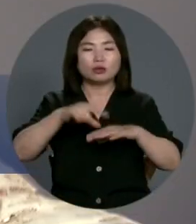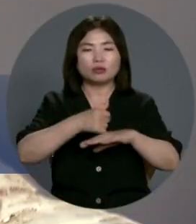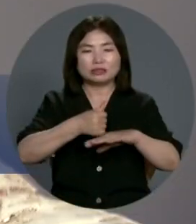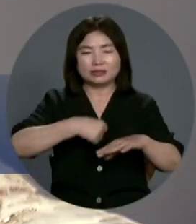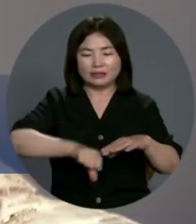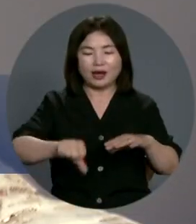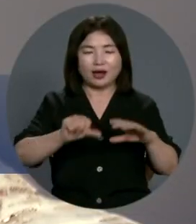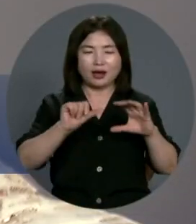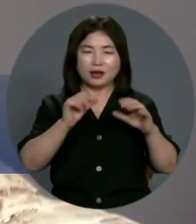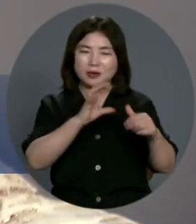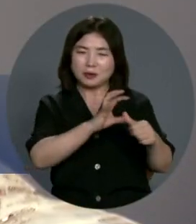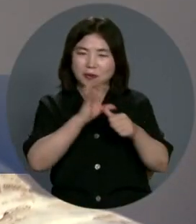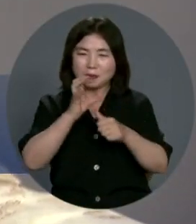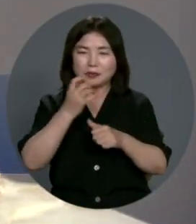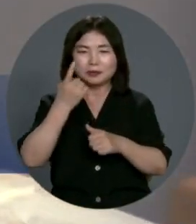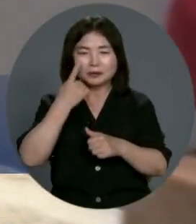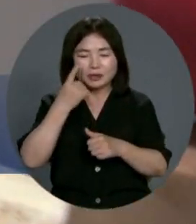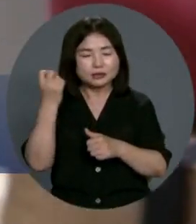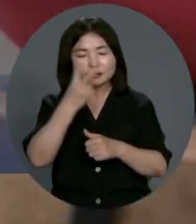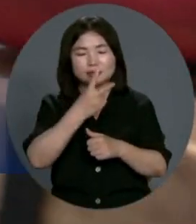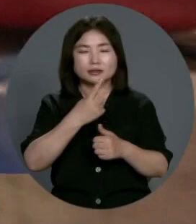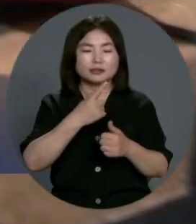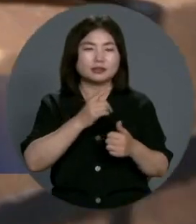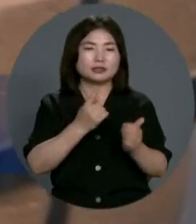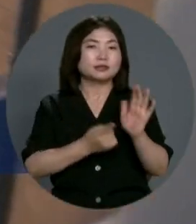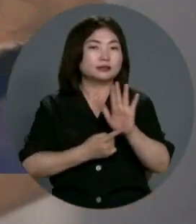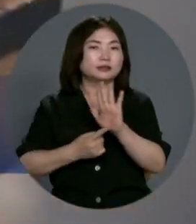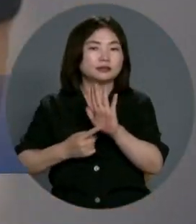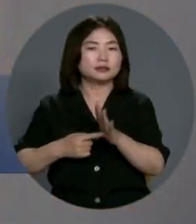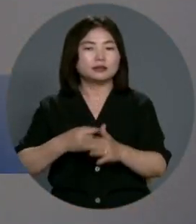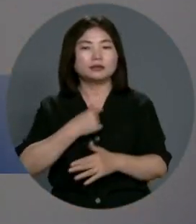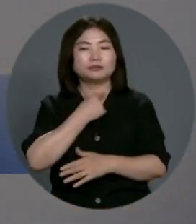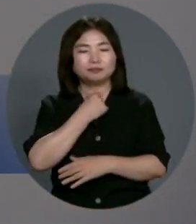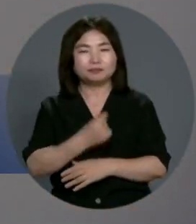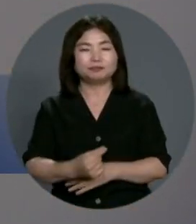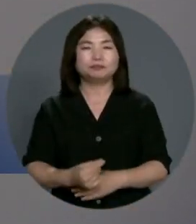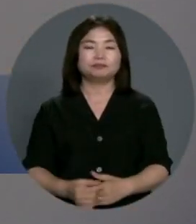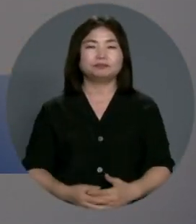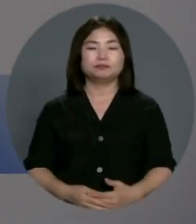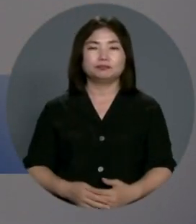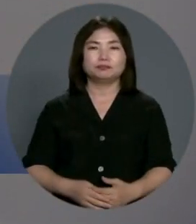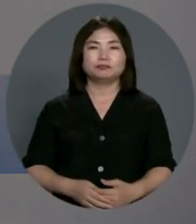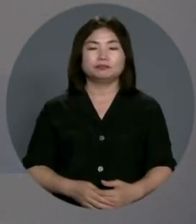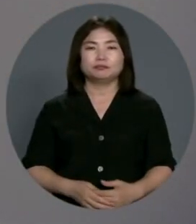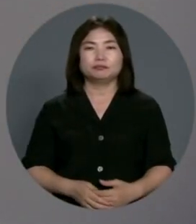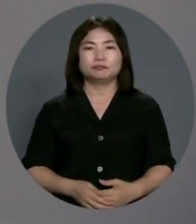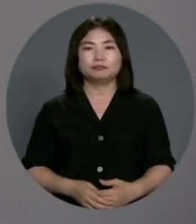동화를 컨셉으로 재해석해서 이렇게 전시를 가지게 되었습니다.